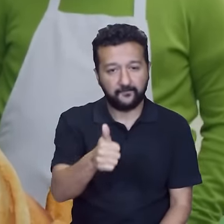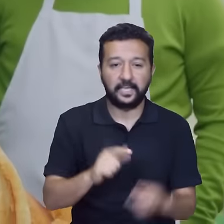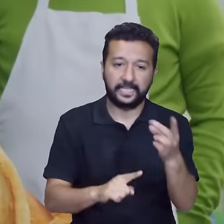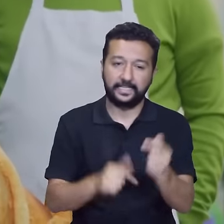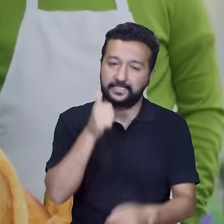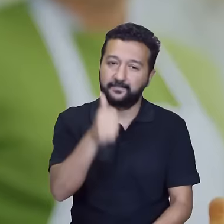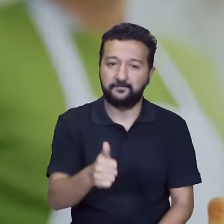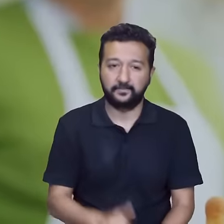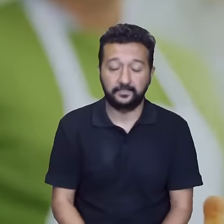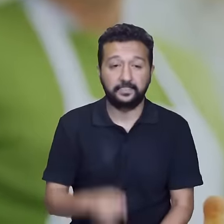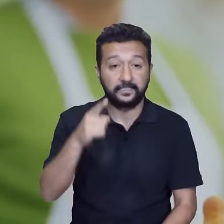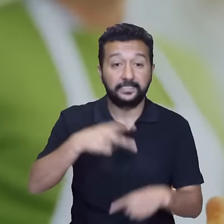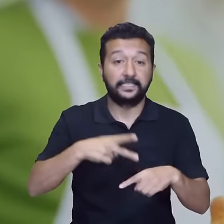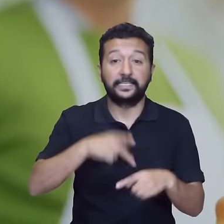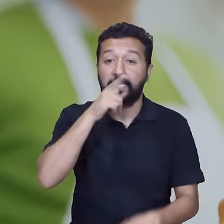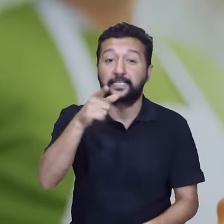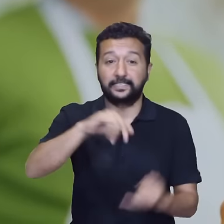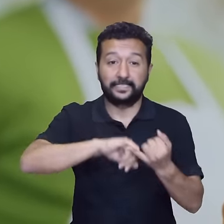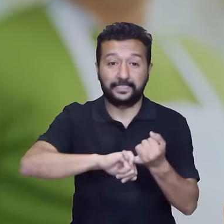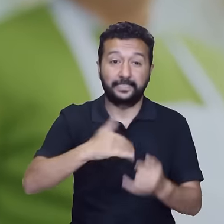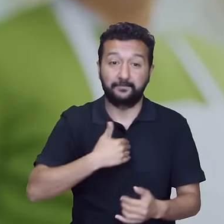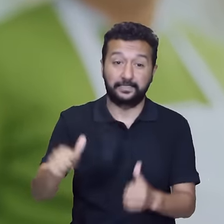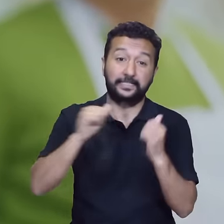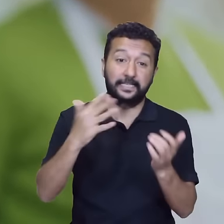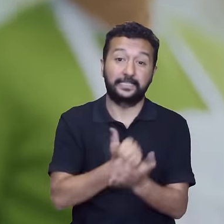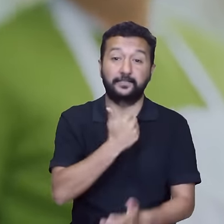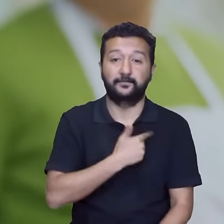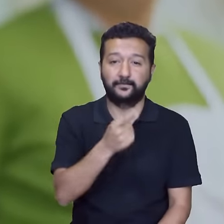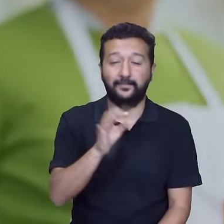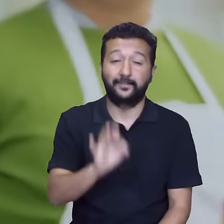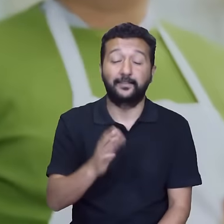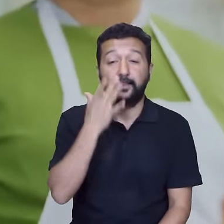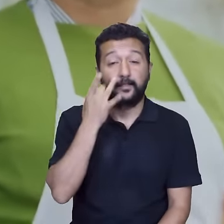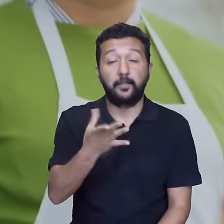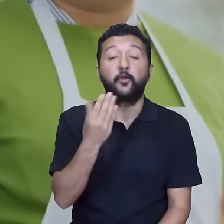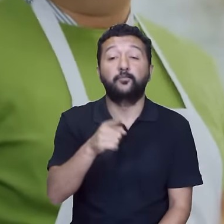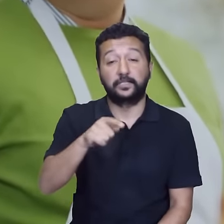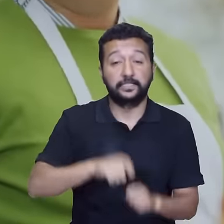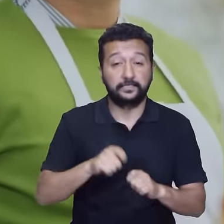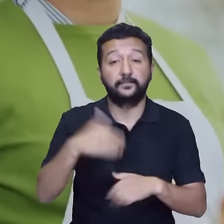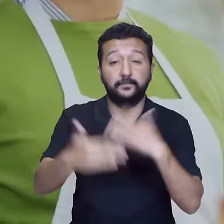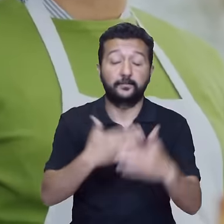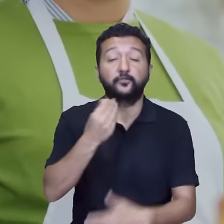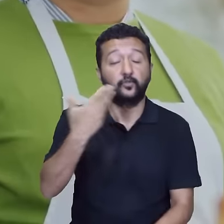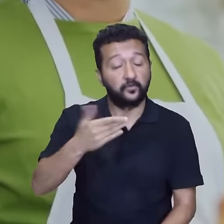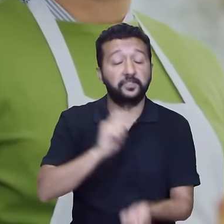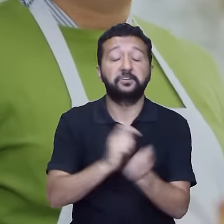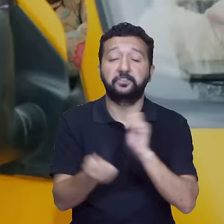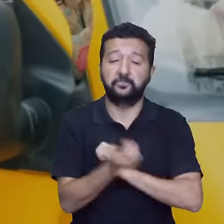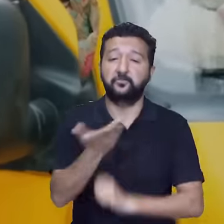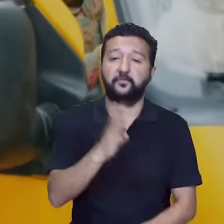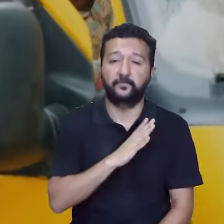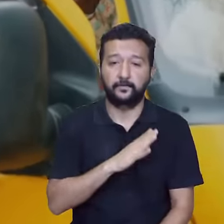Aferin İlyas'a. Zeki, iddia bana dönüyor oğlum. Belli olmaz aslanım o işler. Daha çok şey değişir,